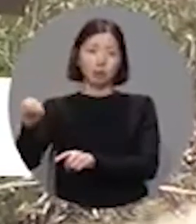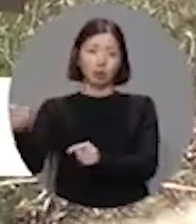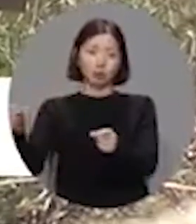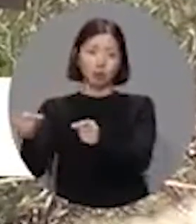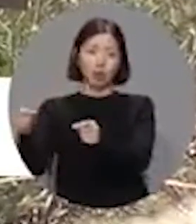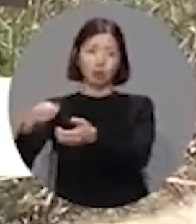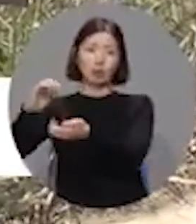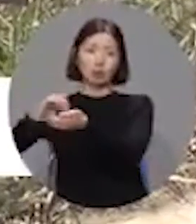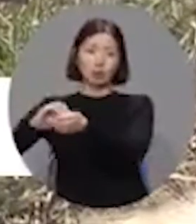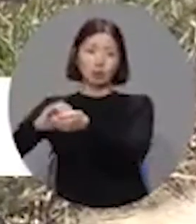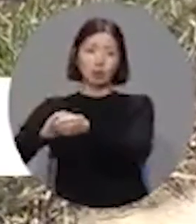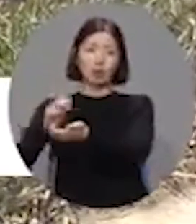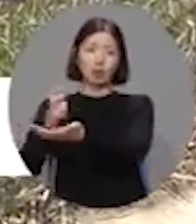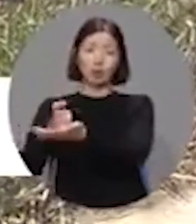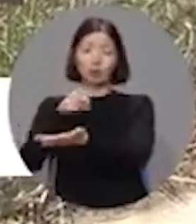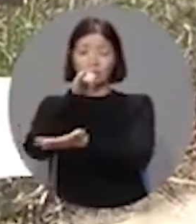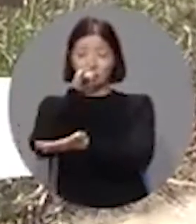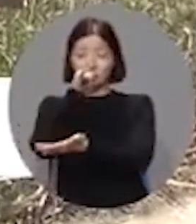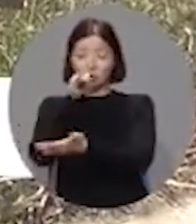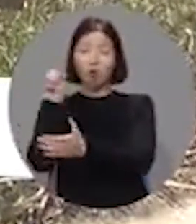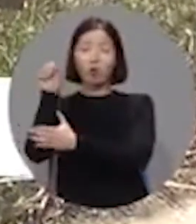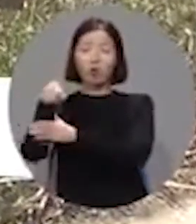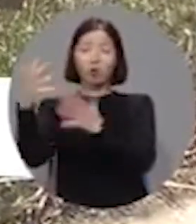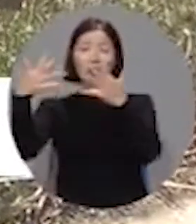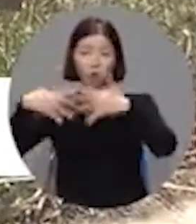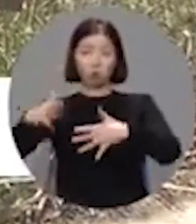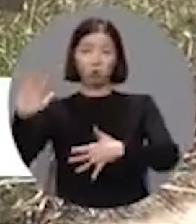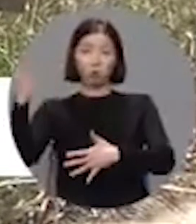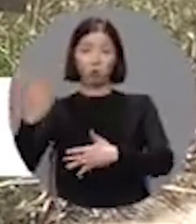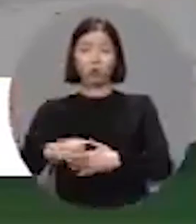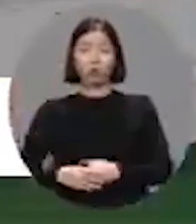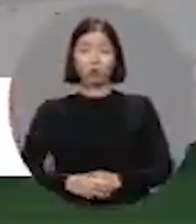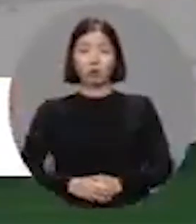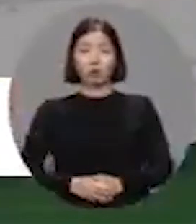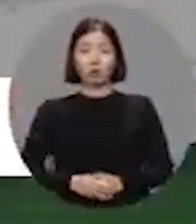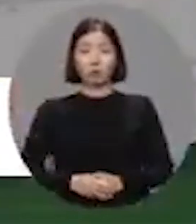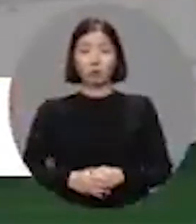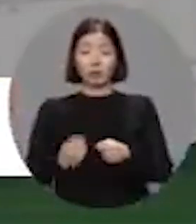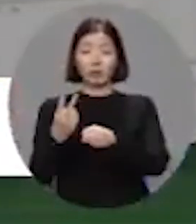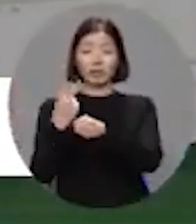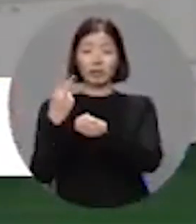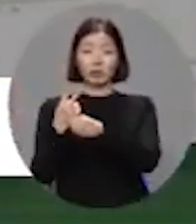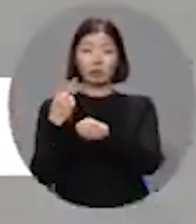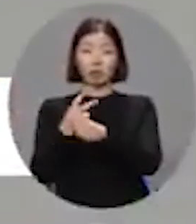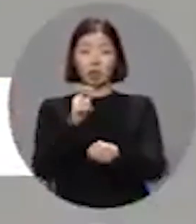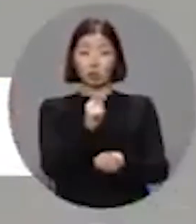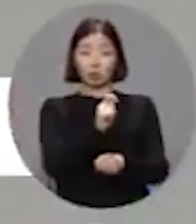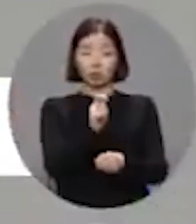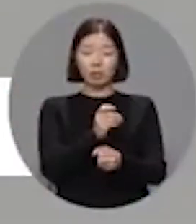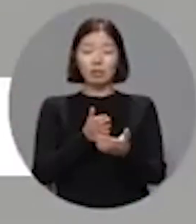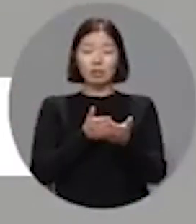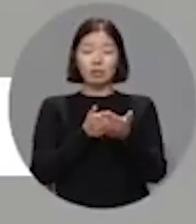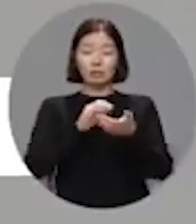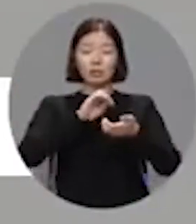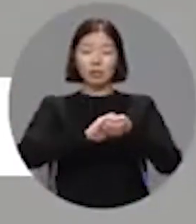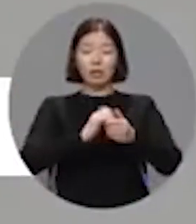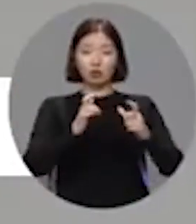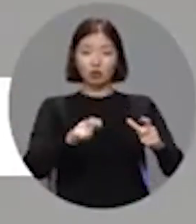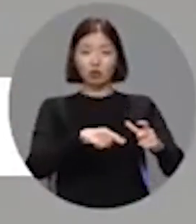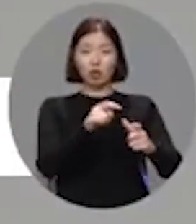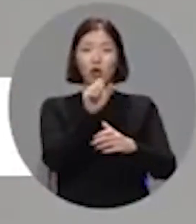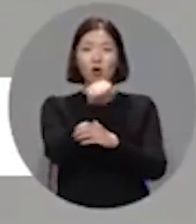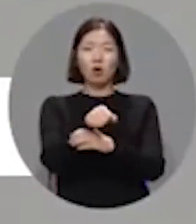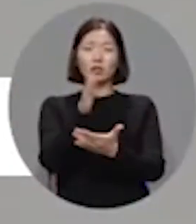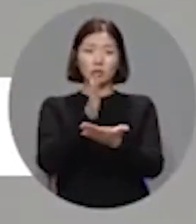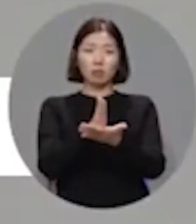200m까지만 가축사육을 제한하고 있어 허가 조건이 된 겁니다. 2년 전에 고창군이 제한구역에 속한다며